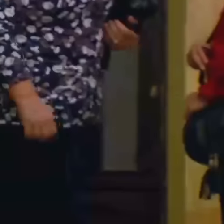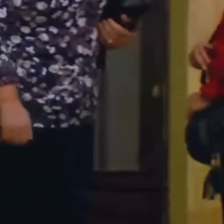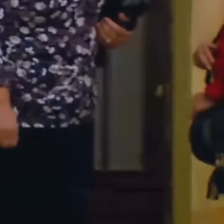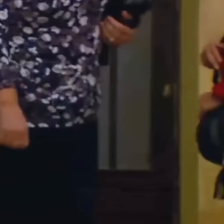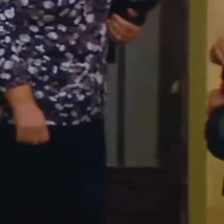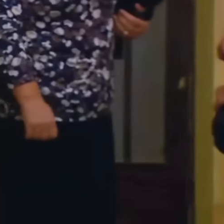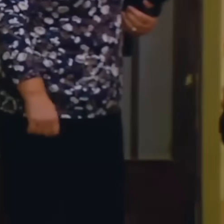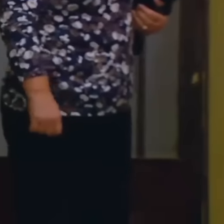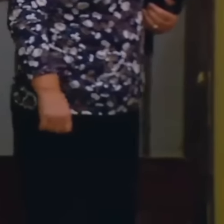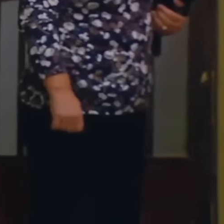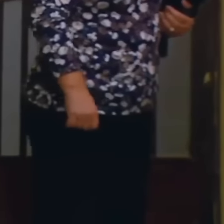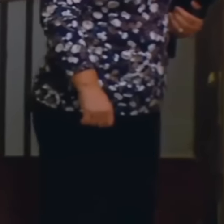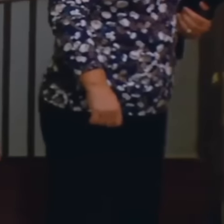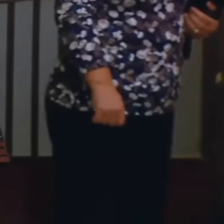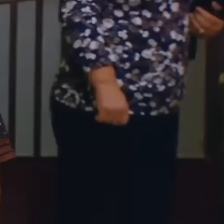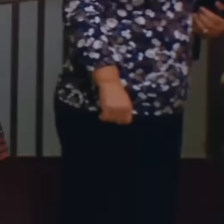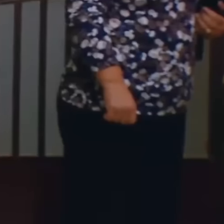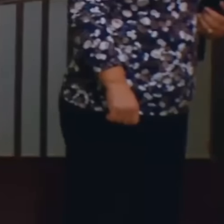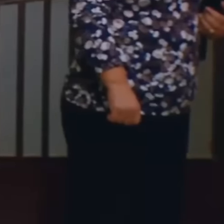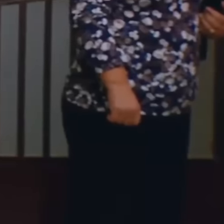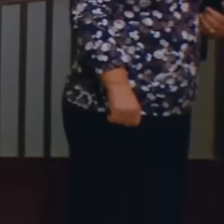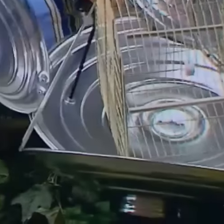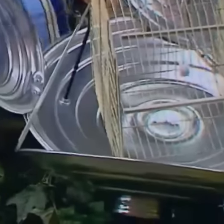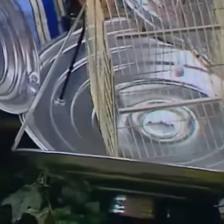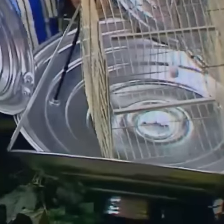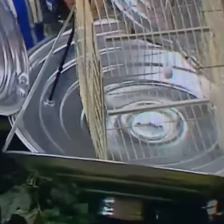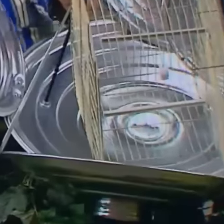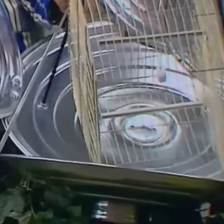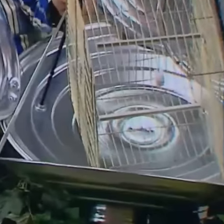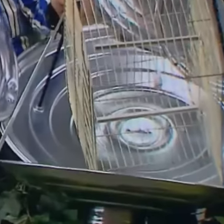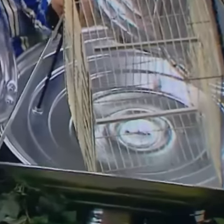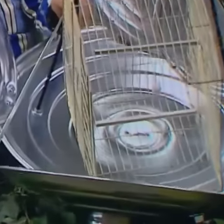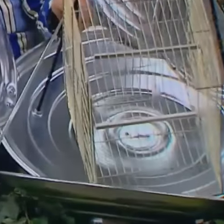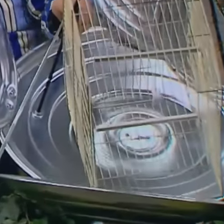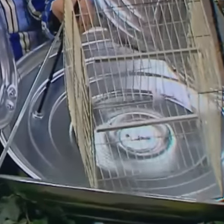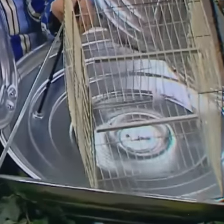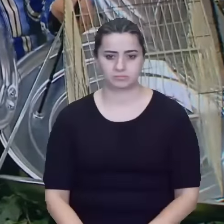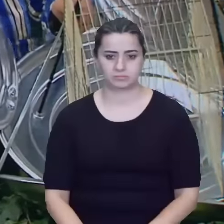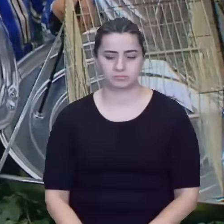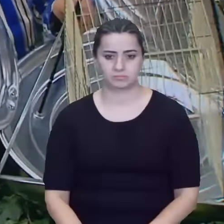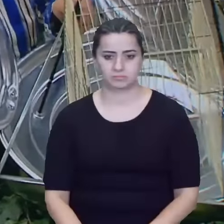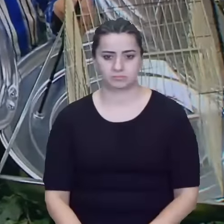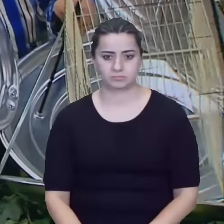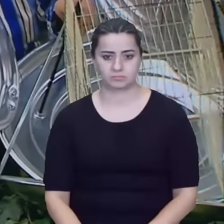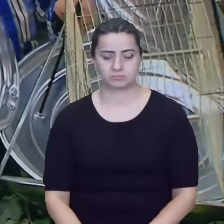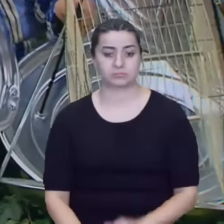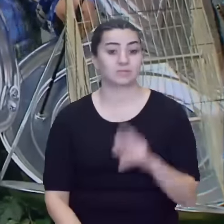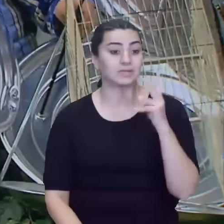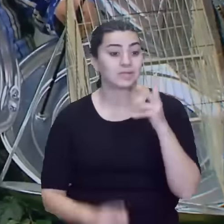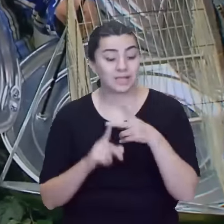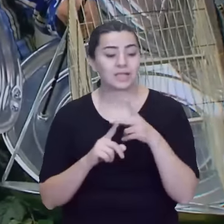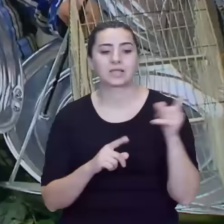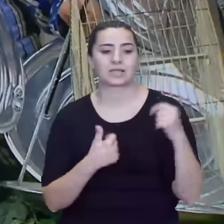Pis. Butik kolona gerileyip çantasını koydu. Hürten antenin son haline bakıyor. TRT 2'yi ilk